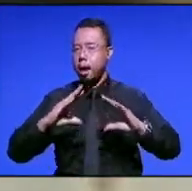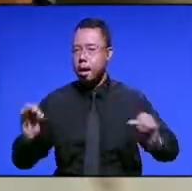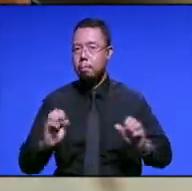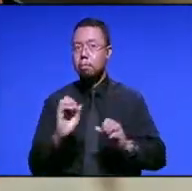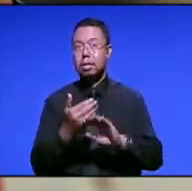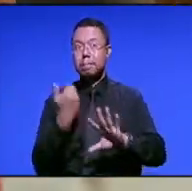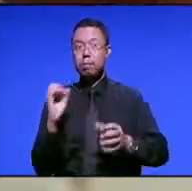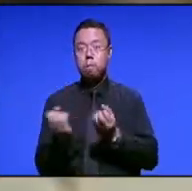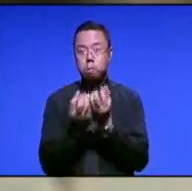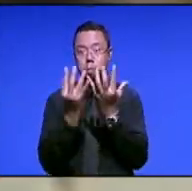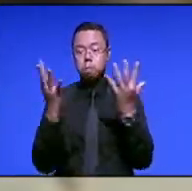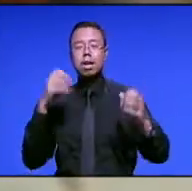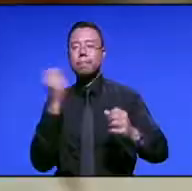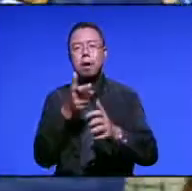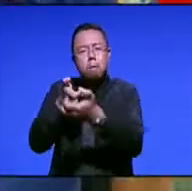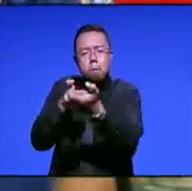membesar.